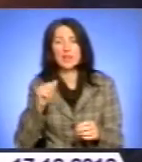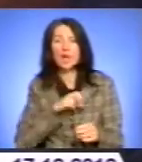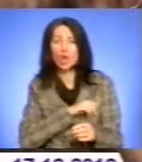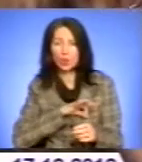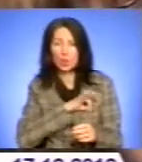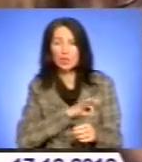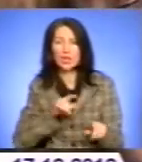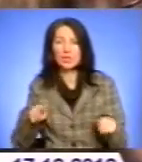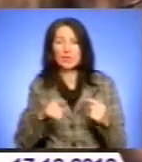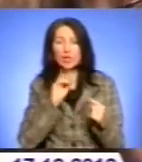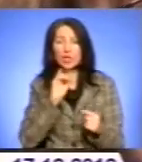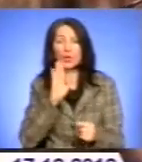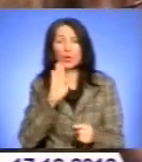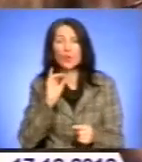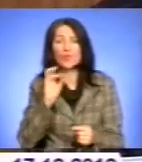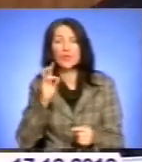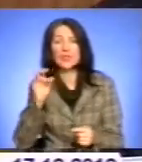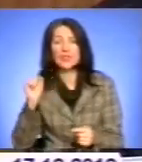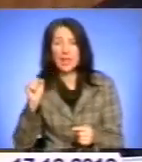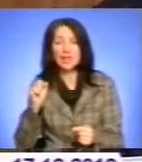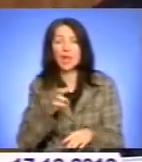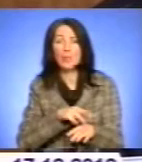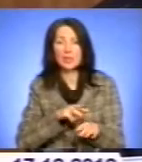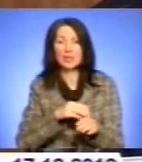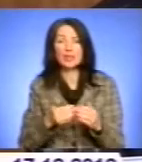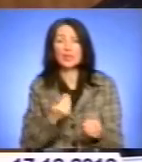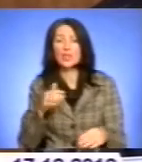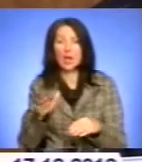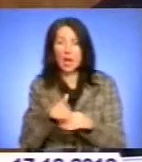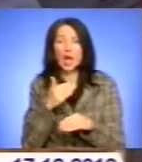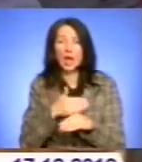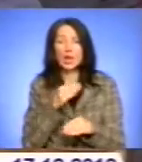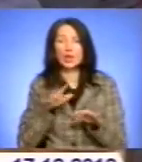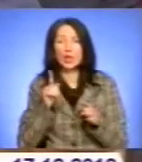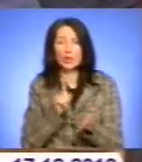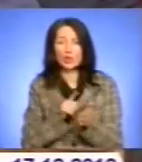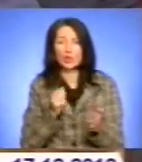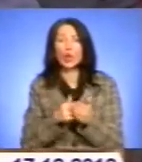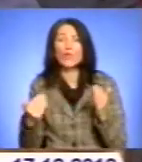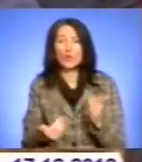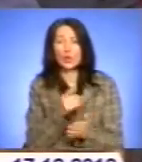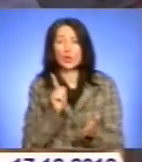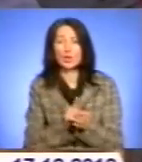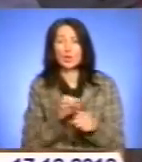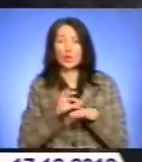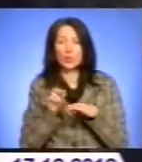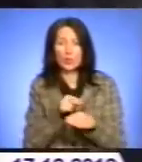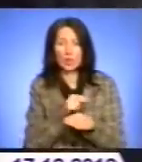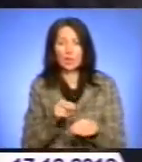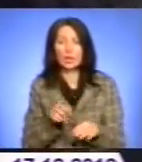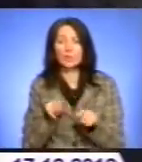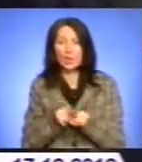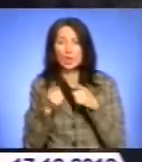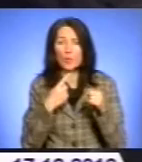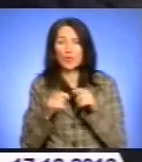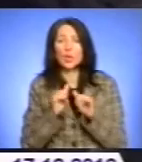тобто від каральної функції до відновної функції для проведення профілактики. На нараді також обговорили проблему поширення наркоманії серед